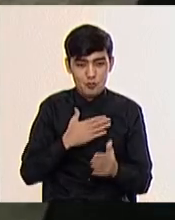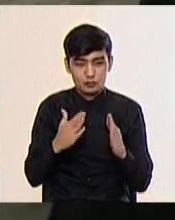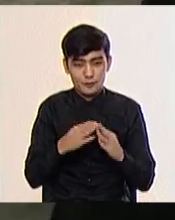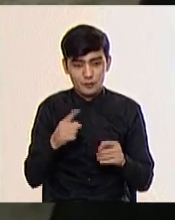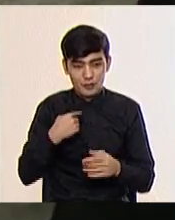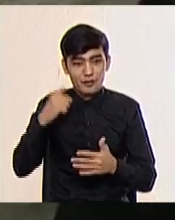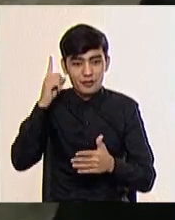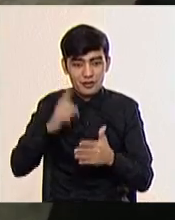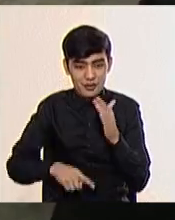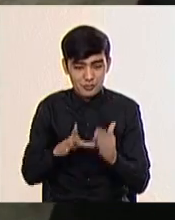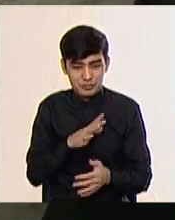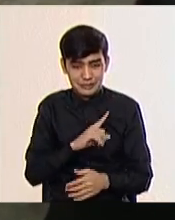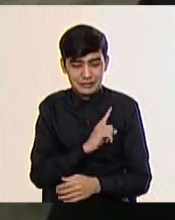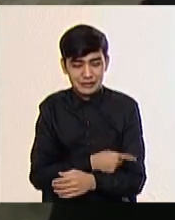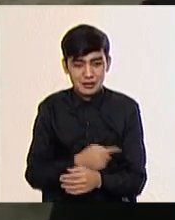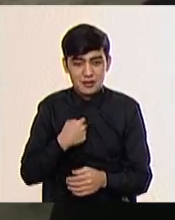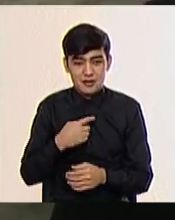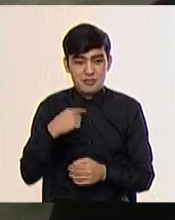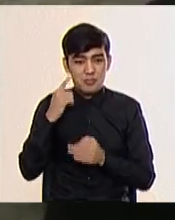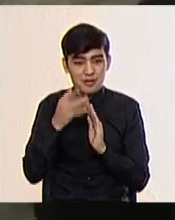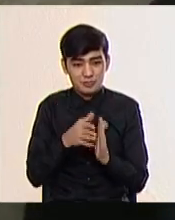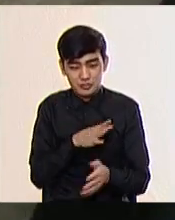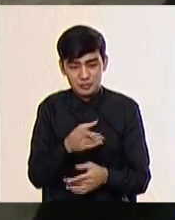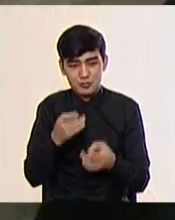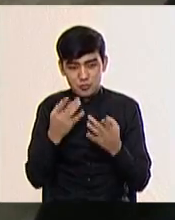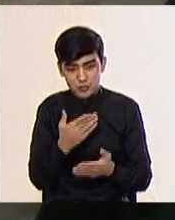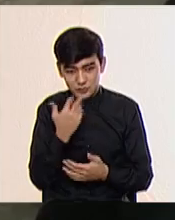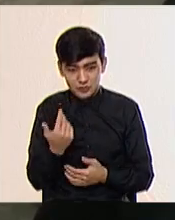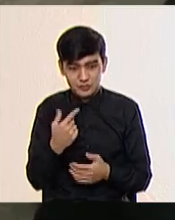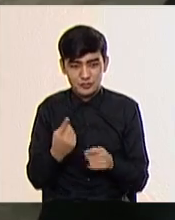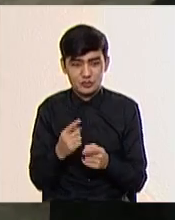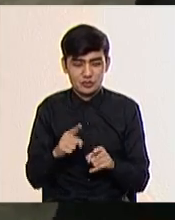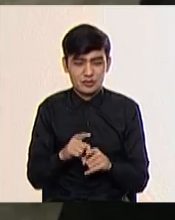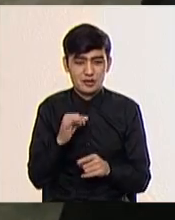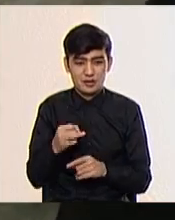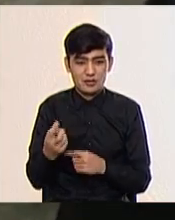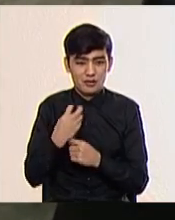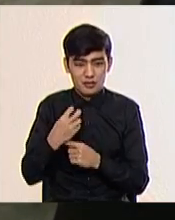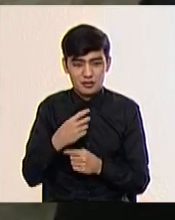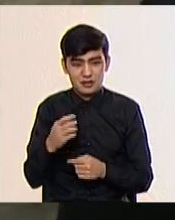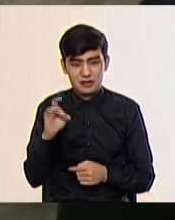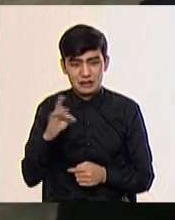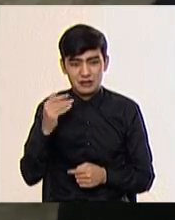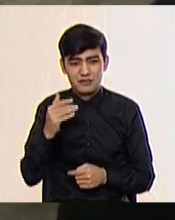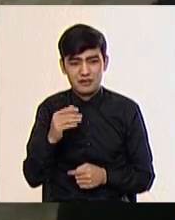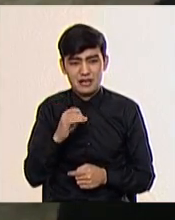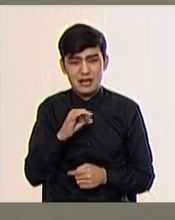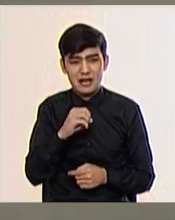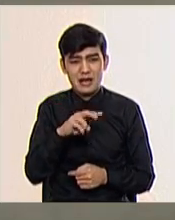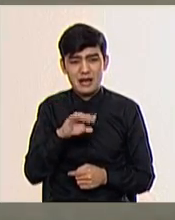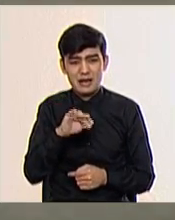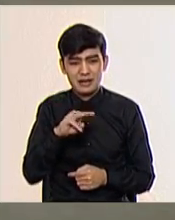настолько доверяла, и понимая, что это не просто какие-то прихожане, это элита